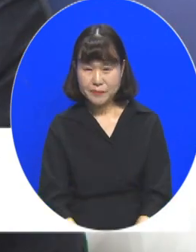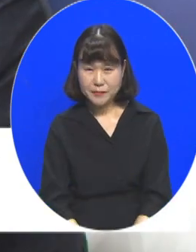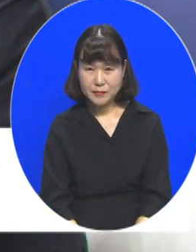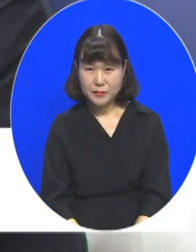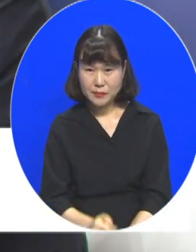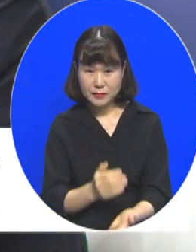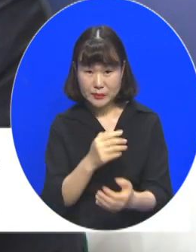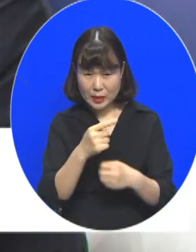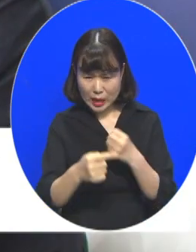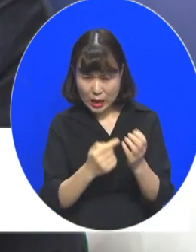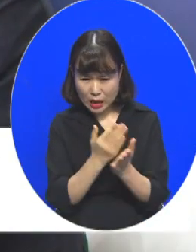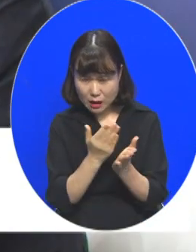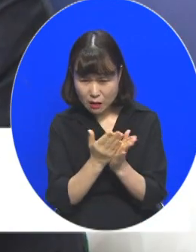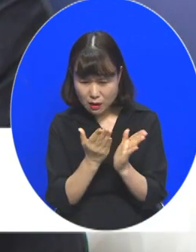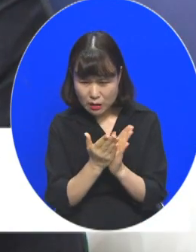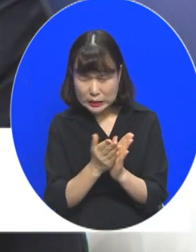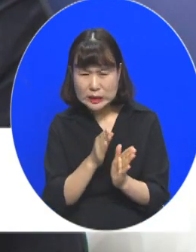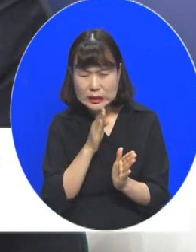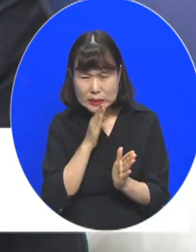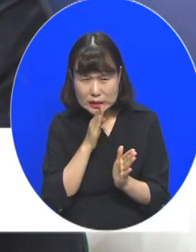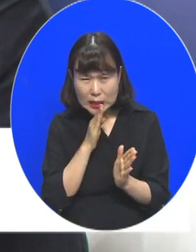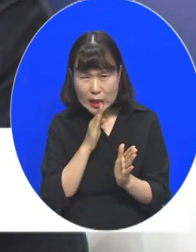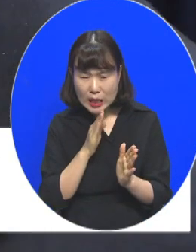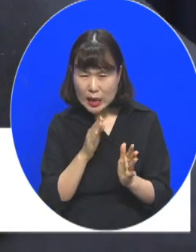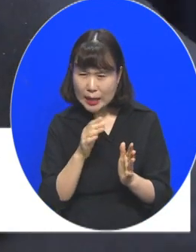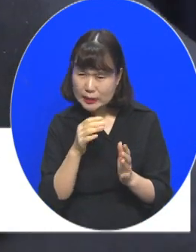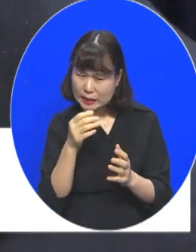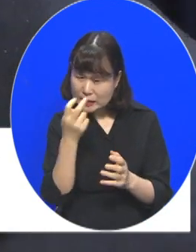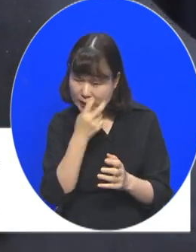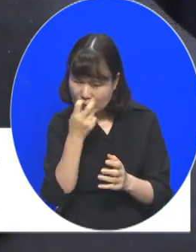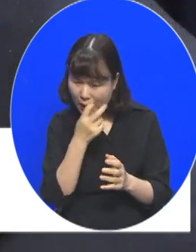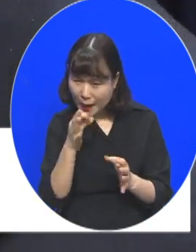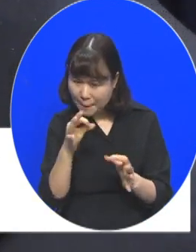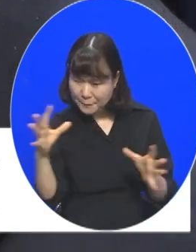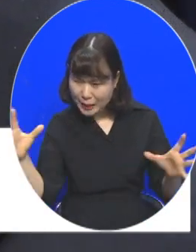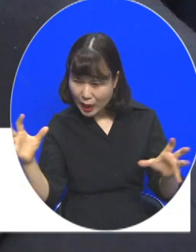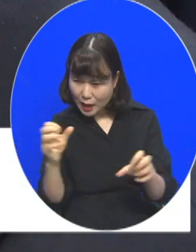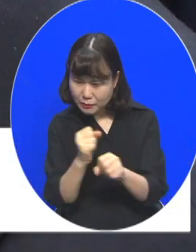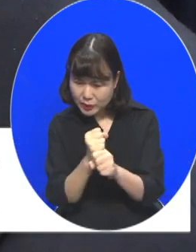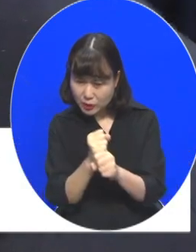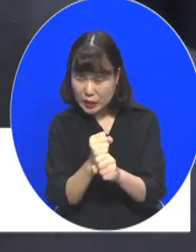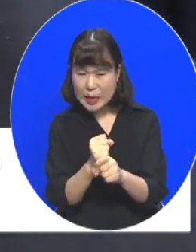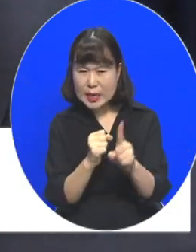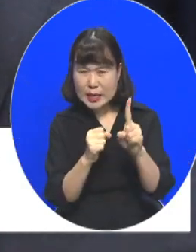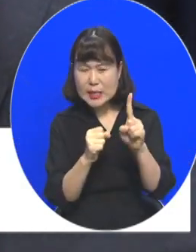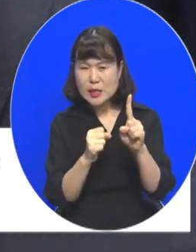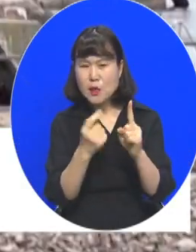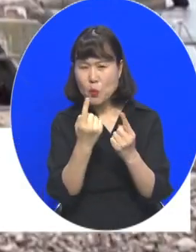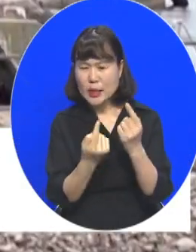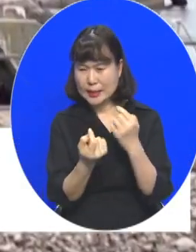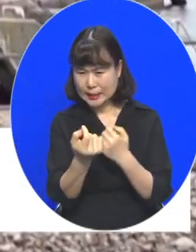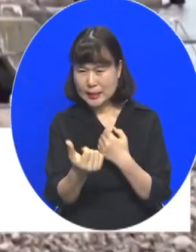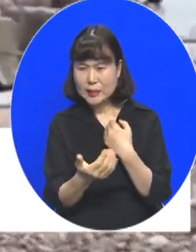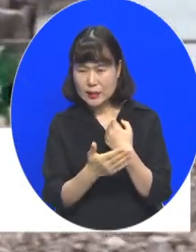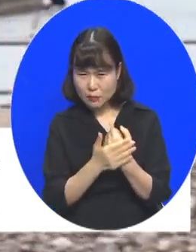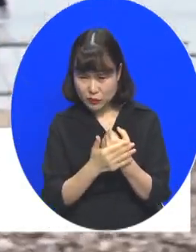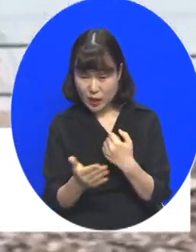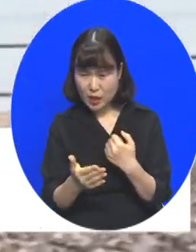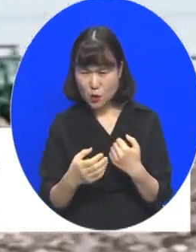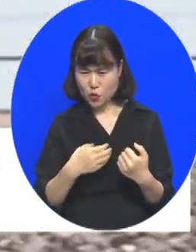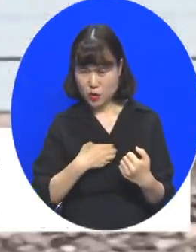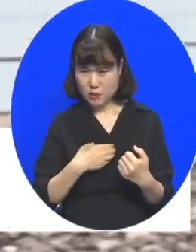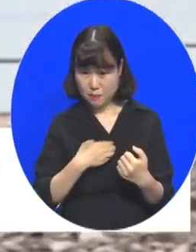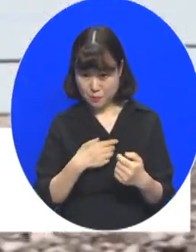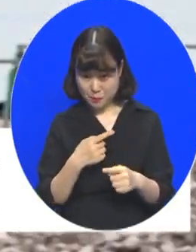배출기준 대비 실제 측정값의 비율을 모두 합한 고시농도 비율 총합 수치가 1 이하로 방류로 인한 위험도를